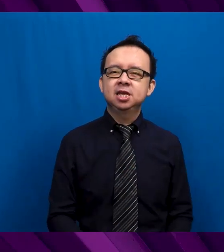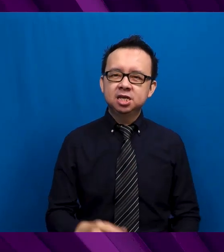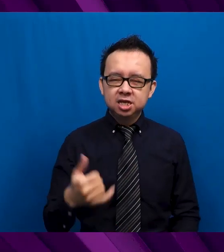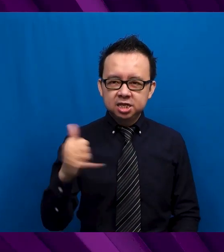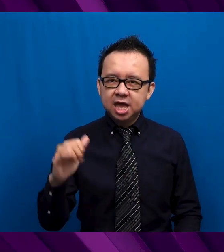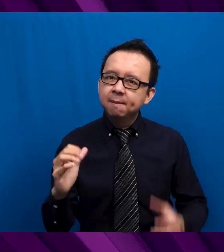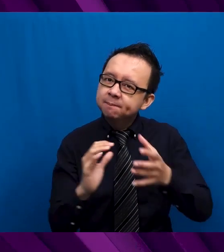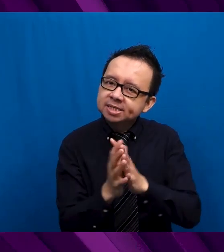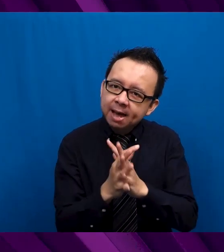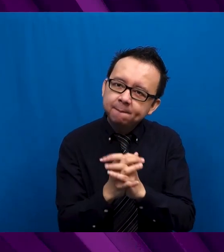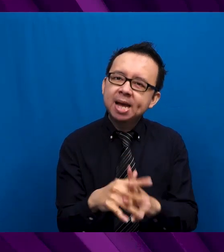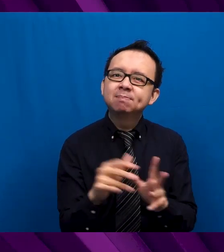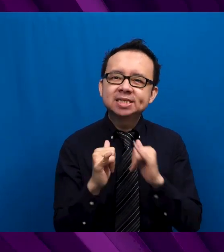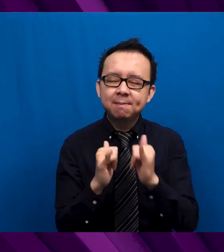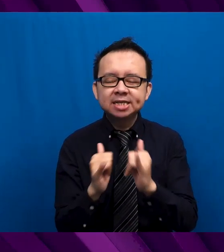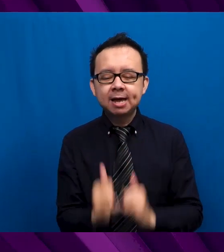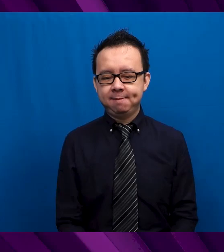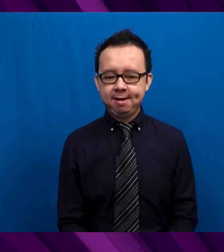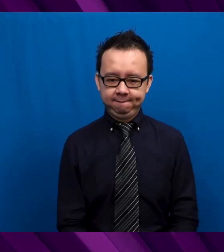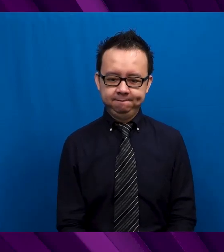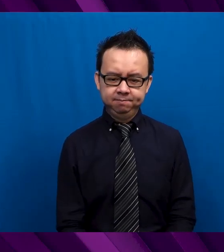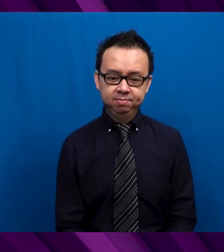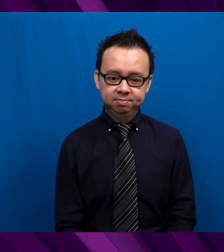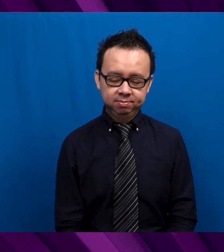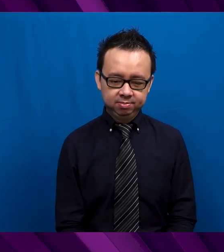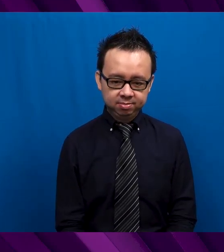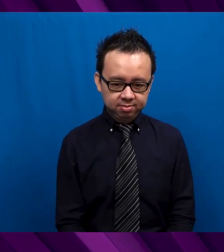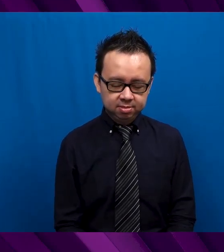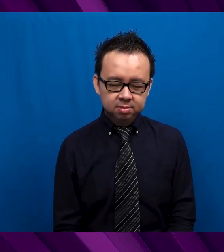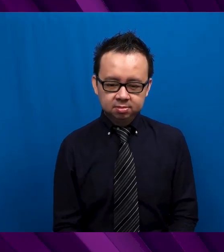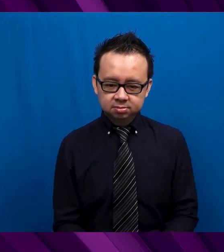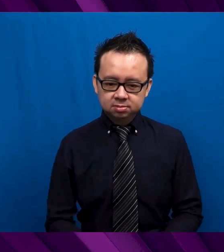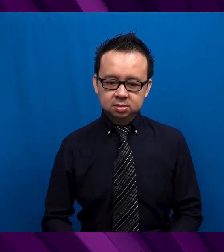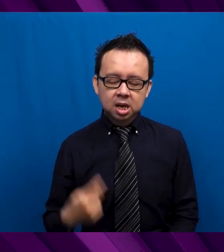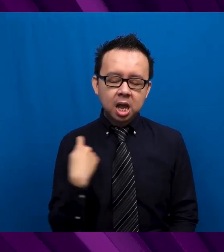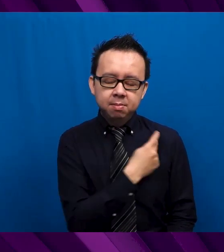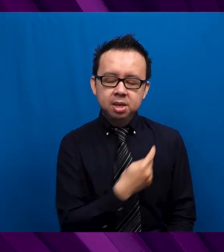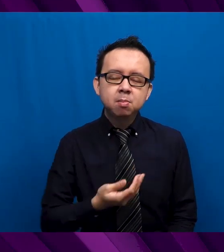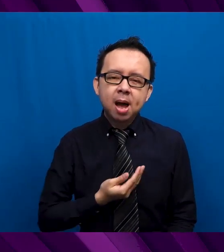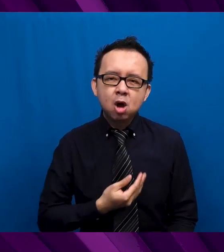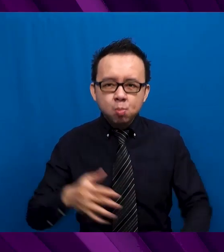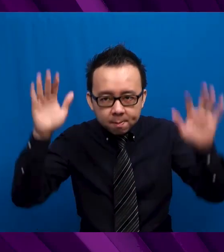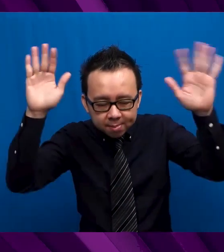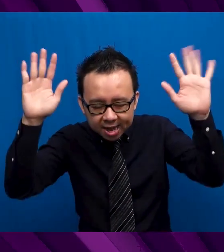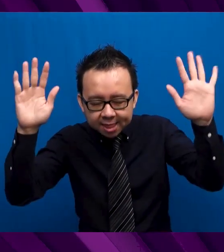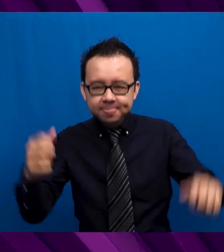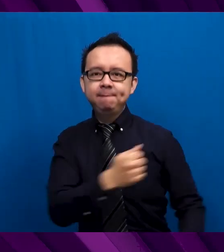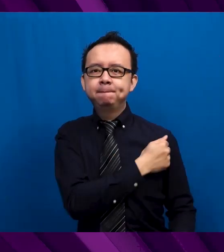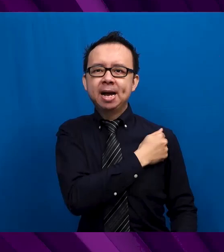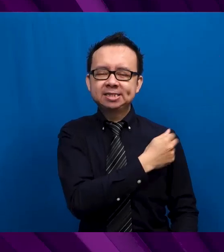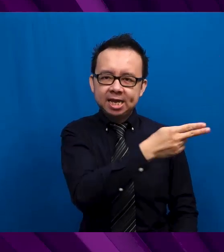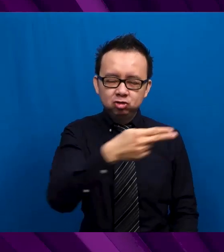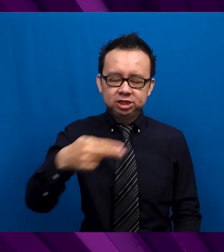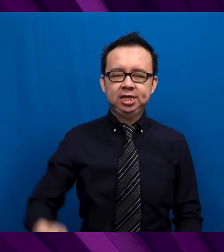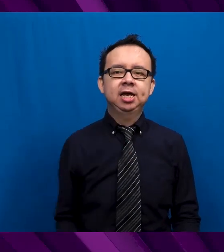bisa bergerak bersama-sama. Seluruh rakyat Indonesia juga kami mau mendukung bersama-sama. Kami mau memberkati bangsa Indonesia Tuhan. Dalam